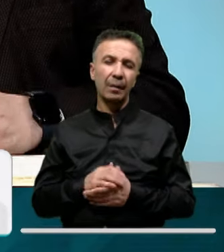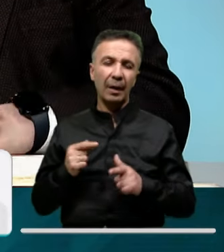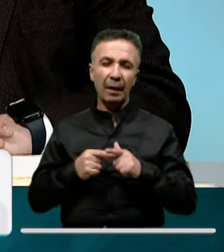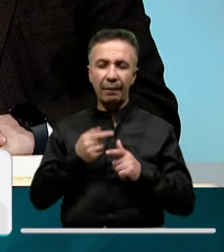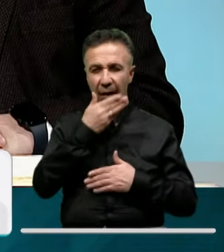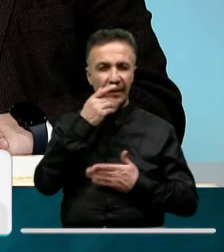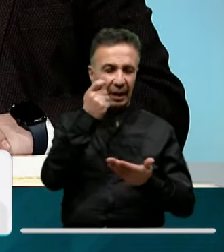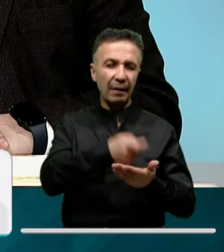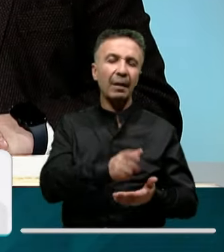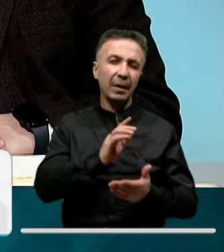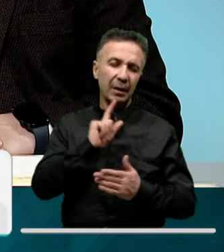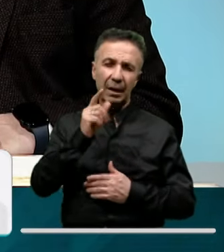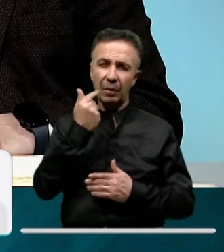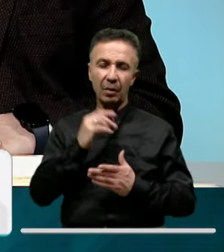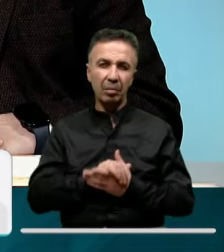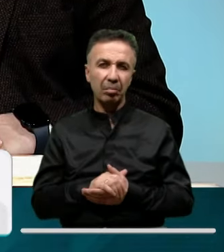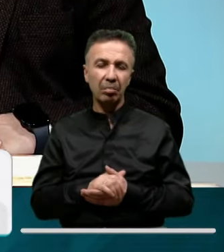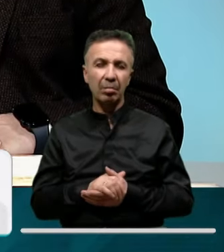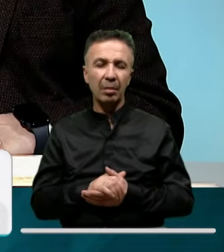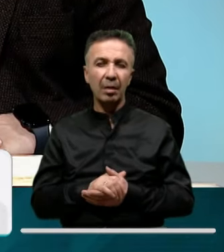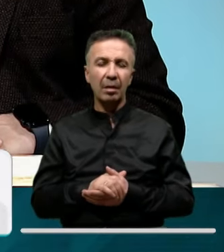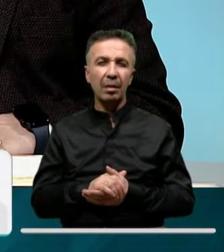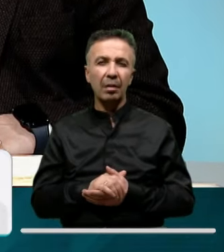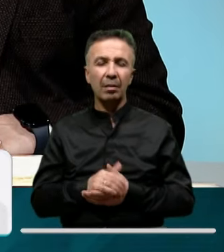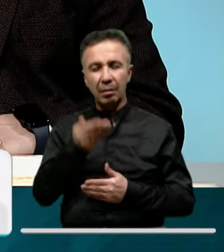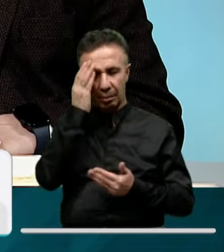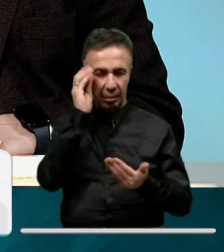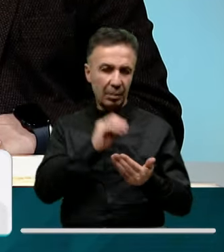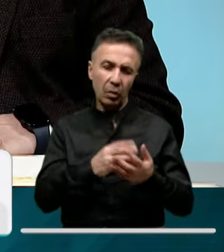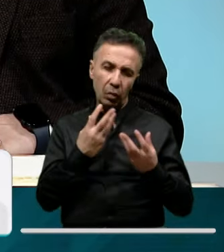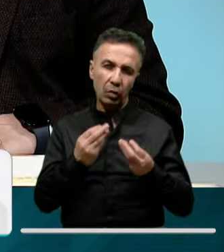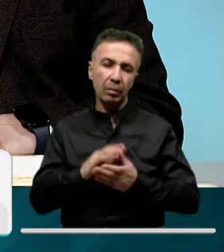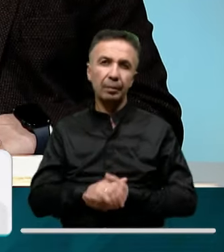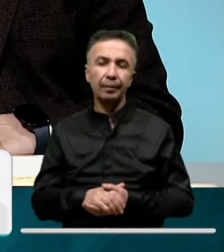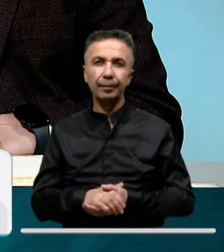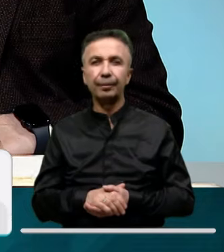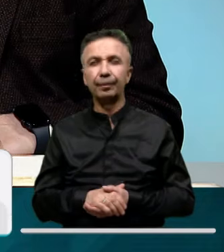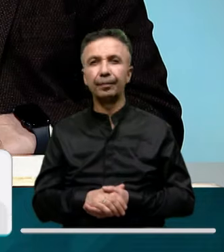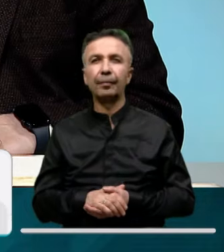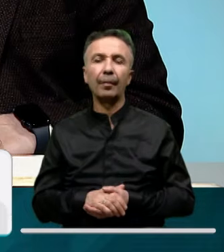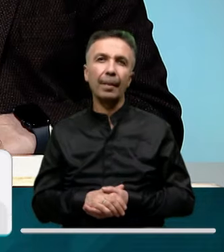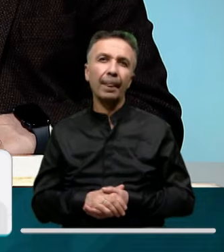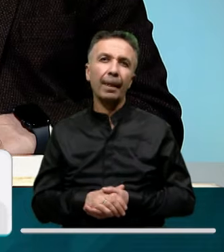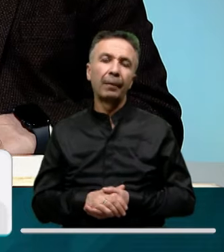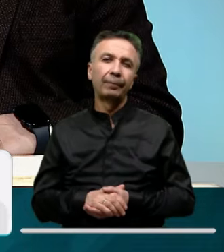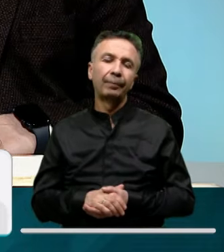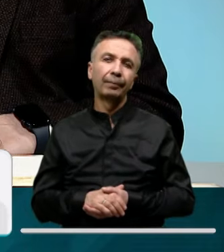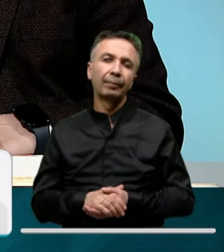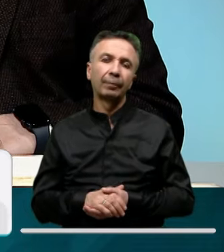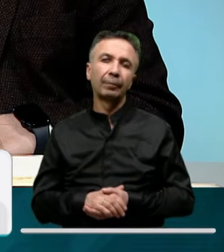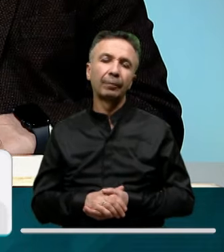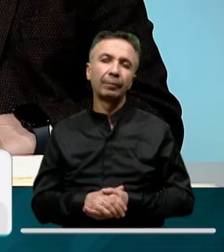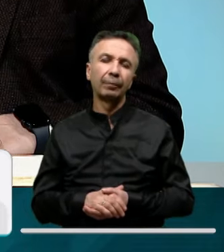yok zaten, değil mi hocam? Peki. Onun için ne olabilir? Belki gönüllü bağışlar, hayra sanat yapılabilir. Eyvallah. Teşekkür ederiz hocam. Allah razı